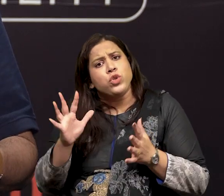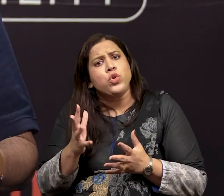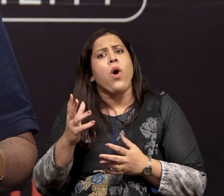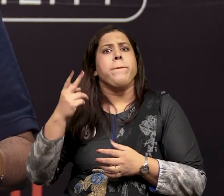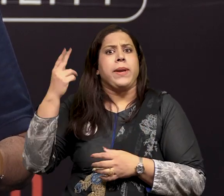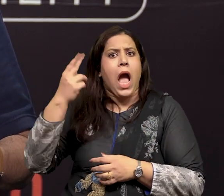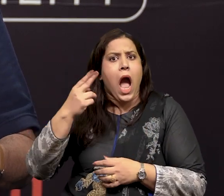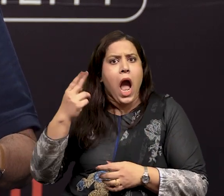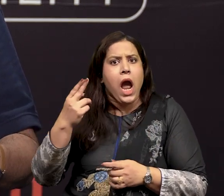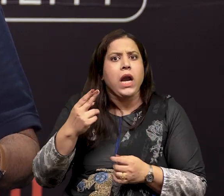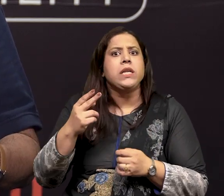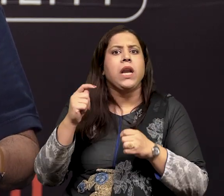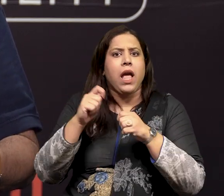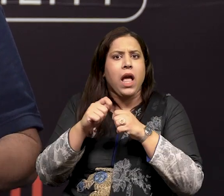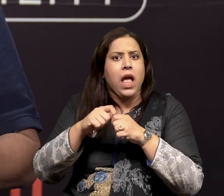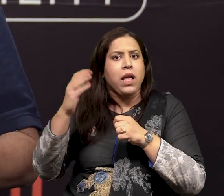में